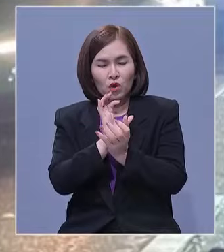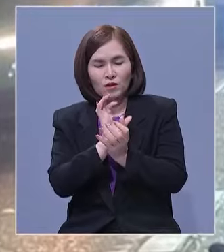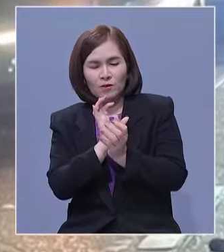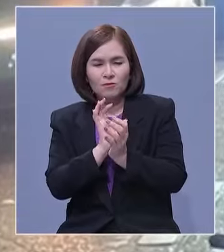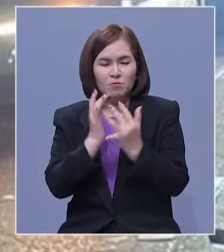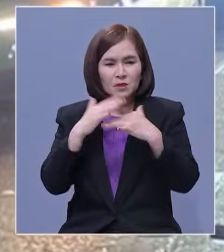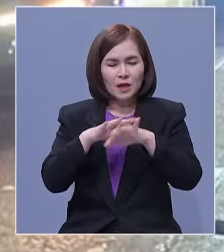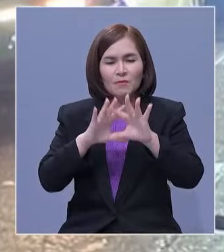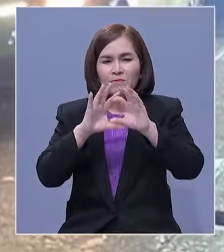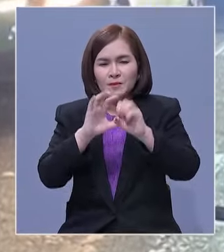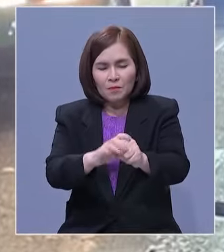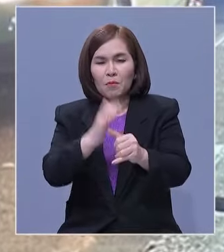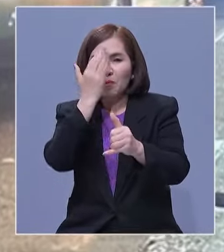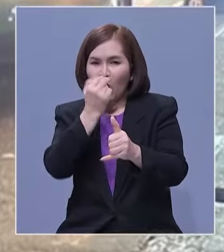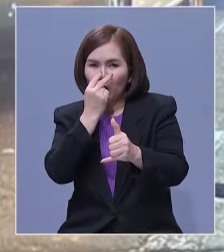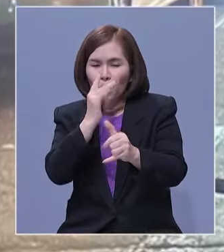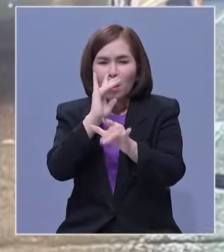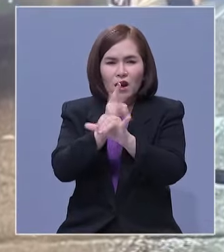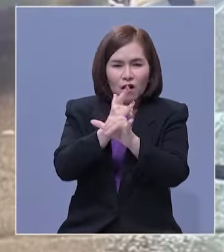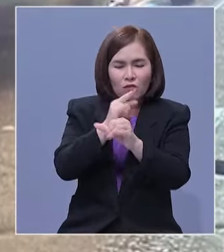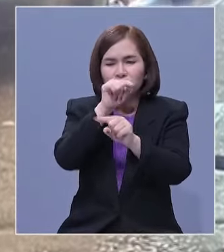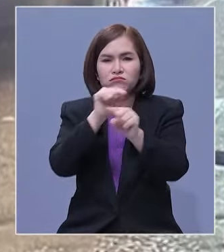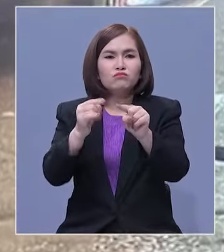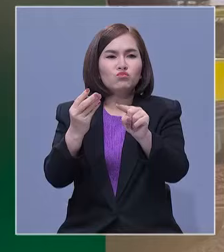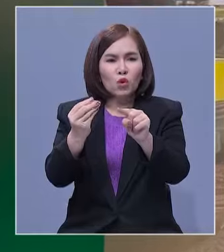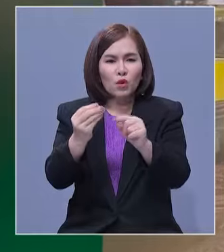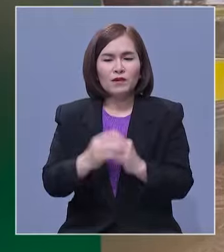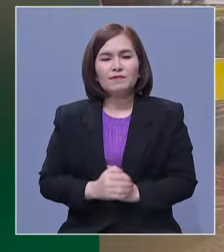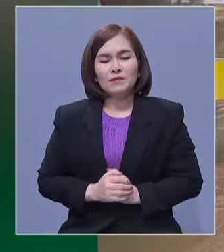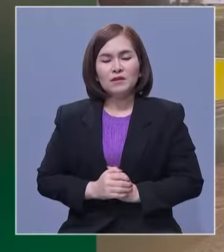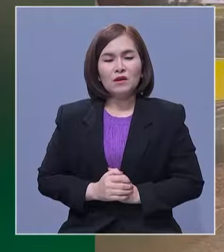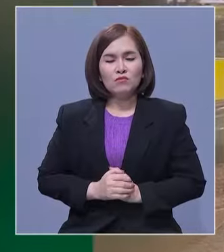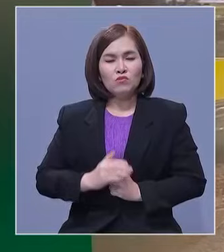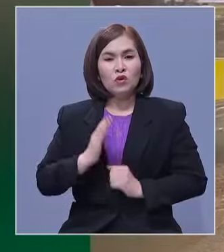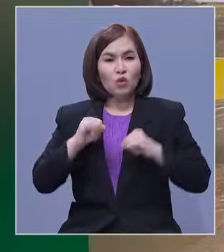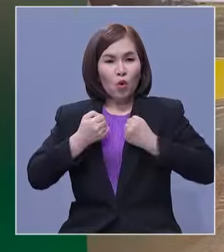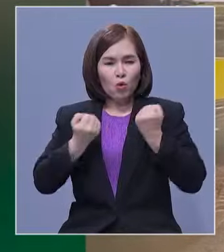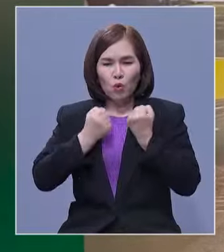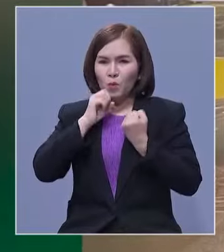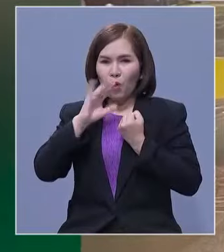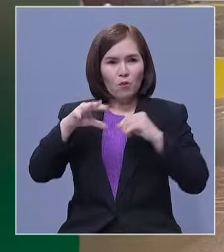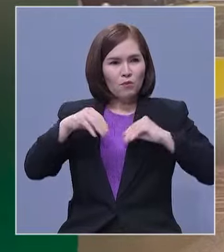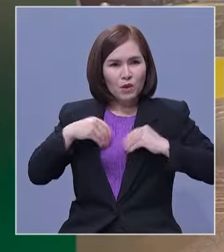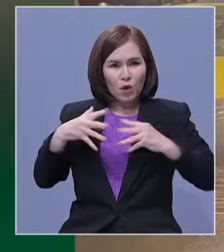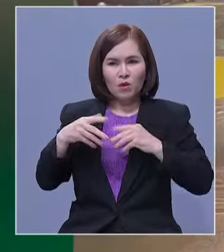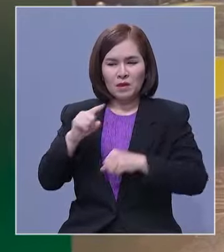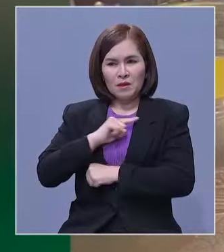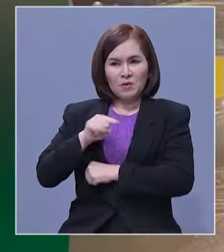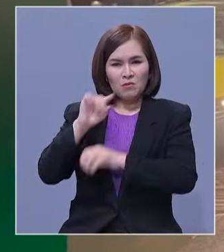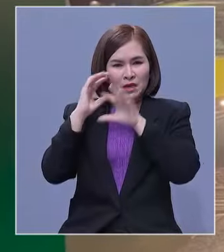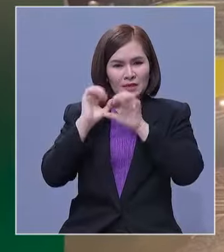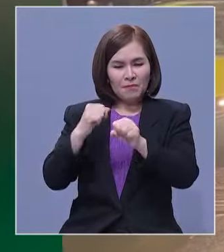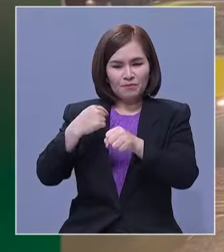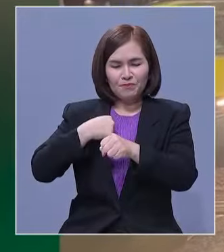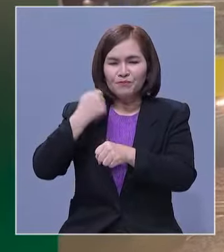จับกุมคนขับลงมาเพื่อตรวจวัดปริมาณแอลกอฮอล์ซึ่งซึ่งคนขับไม่ยินยอมให้ตรวจวัดบอกว่าตำรวจไม่มีอำนาจไปจับกุม